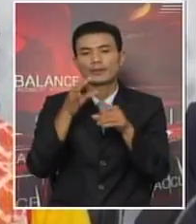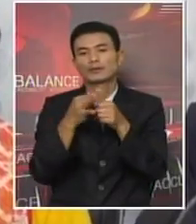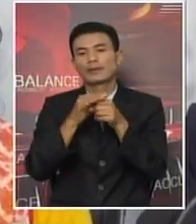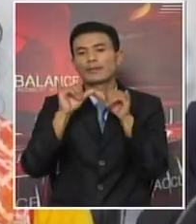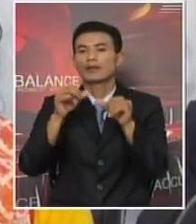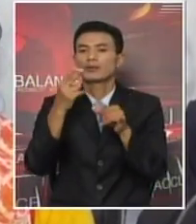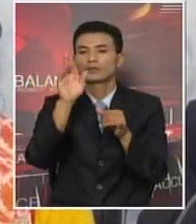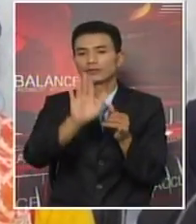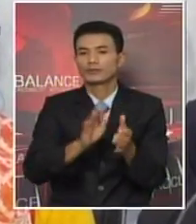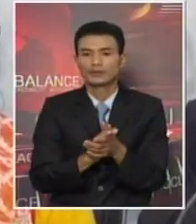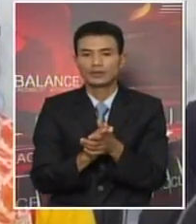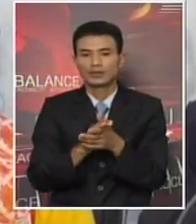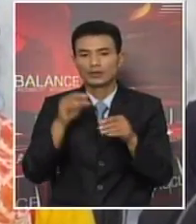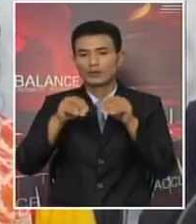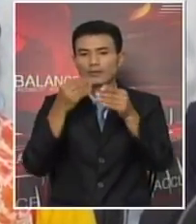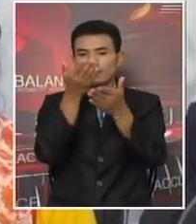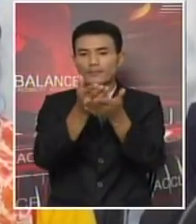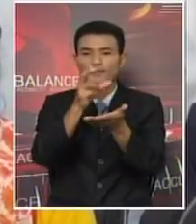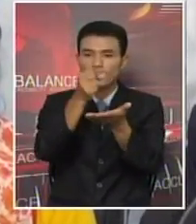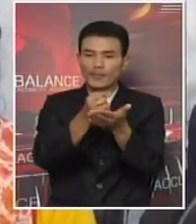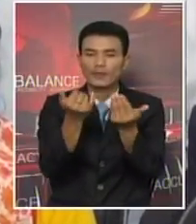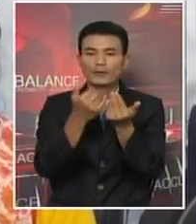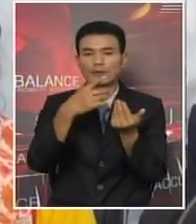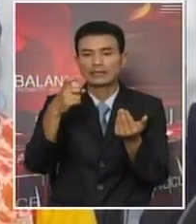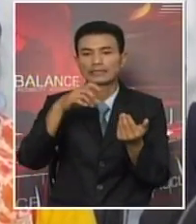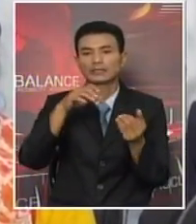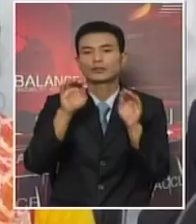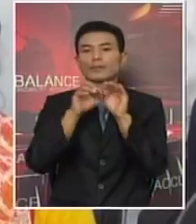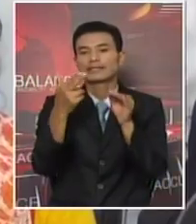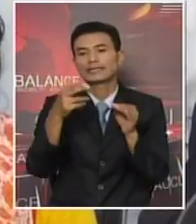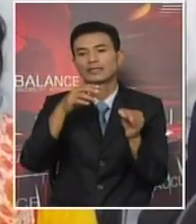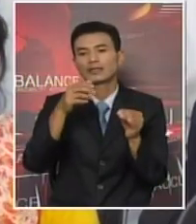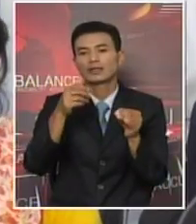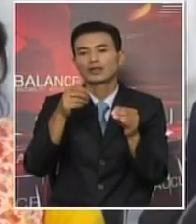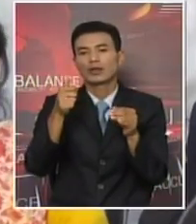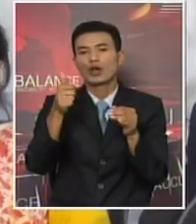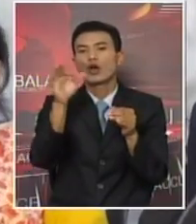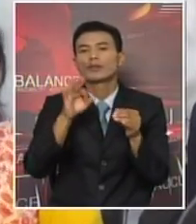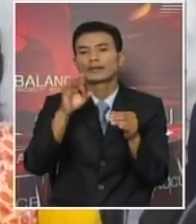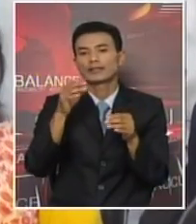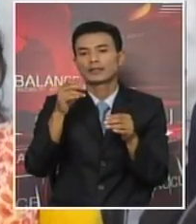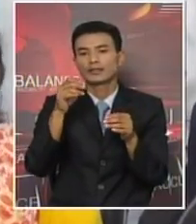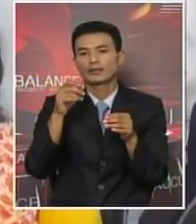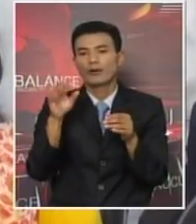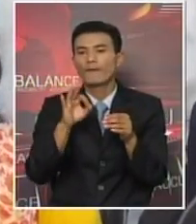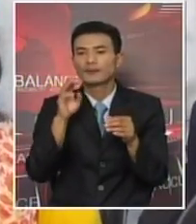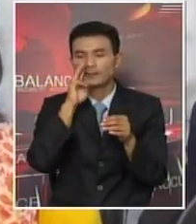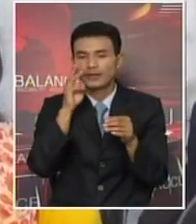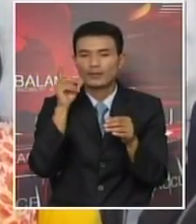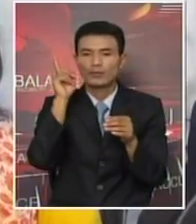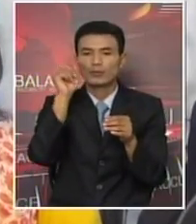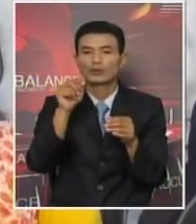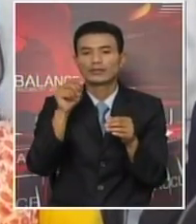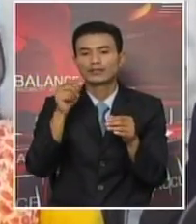छ। उम्मेदवारी दर्ताका लागि सम्बन्धित स्थानीय तहको निर्वाचन अधिकृतको कार्यालयमा भोलि 21 गते